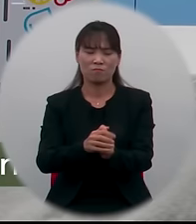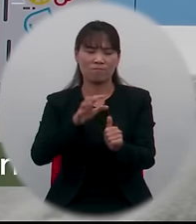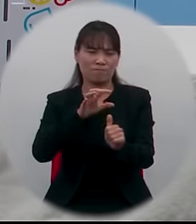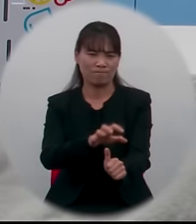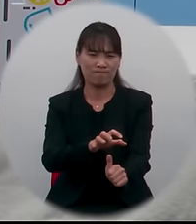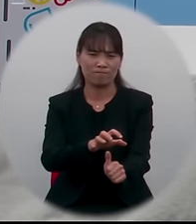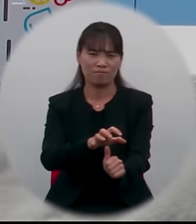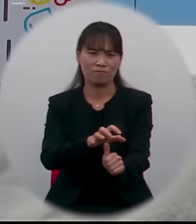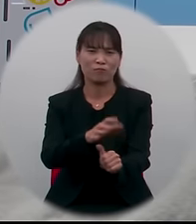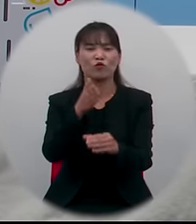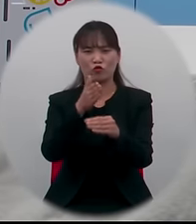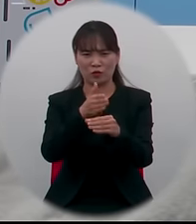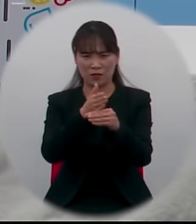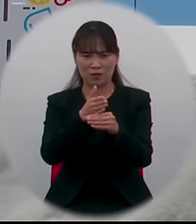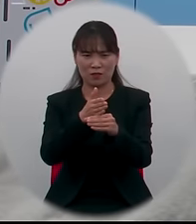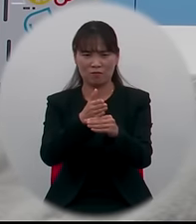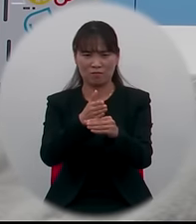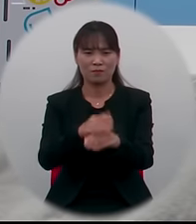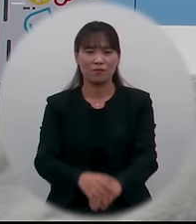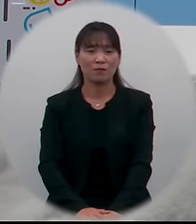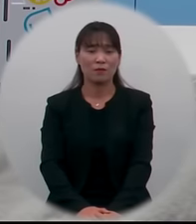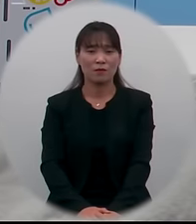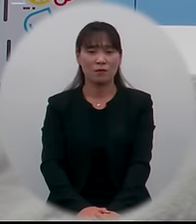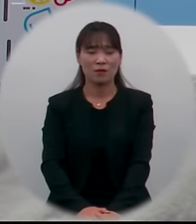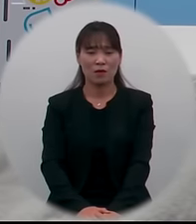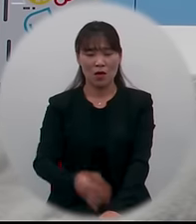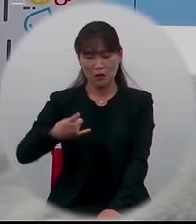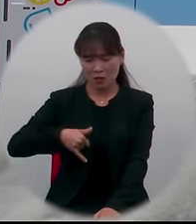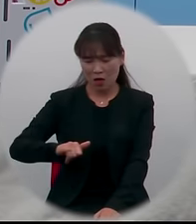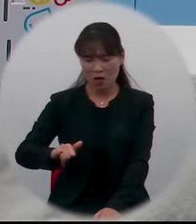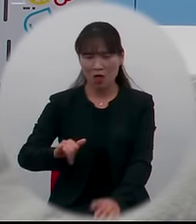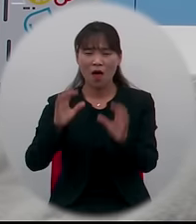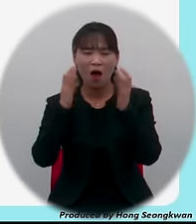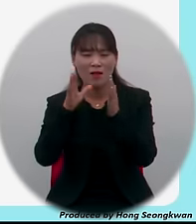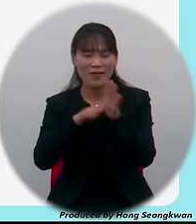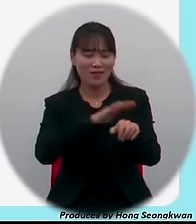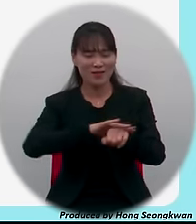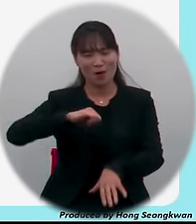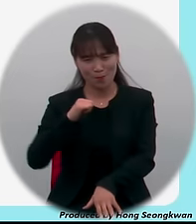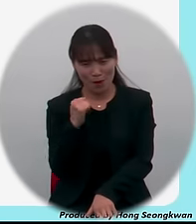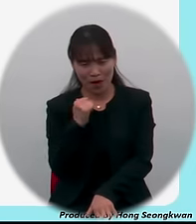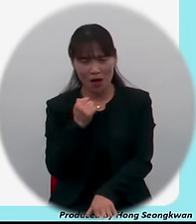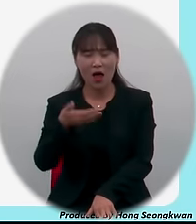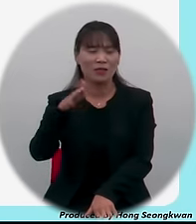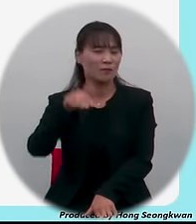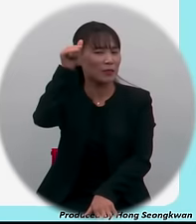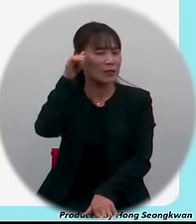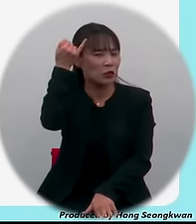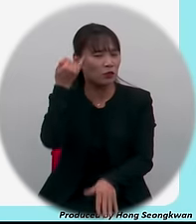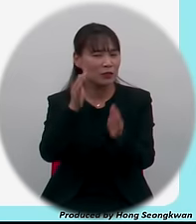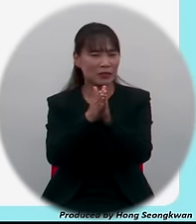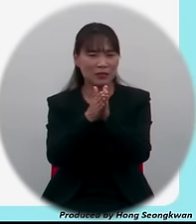다운 통제와 제압 중심의 훈육으로 갈 수밖에 없습니다 그런데 아이들이 어릴 때는 이거 그래도 잘 따라와요 근데